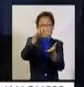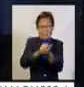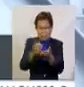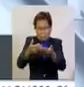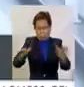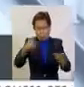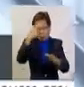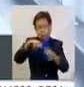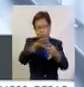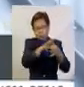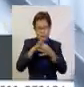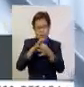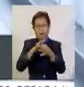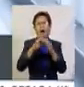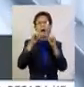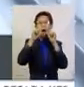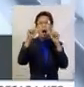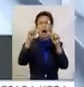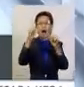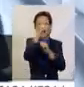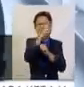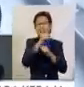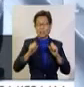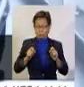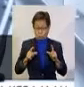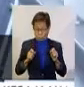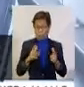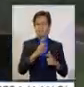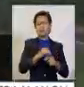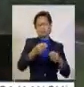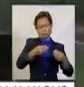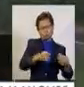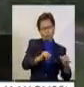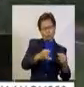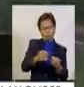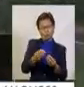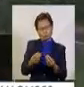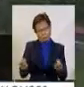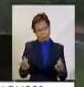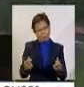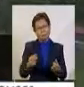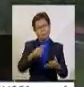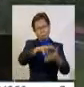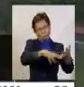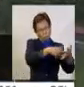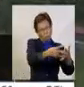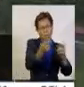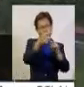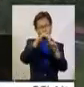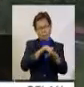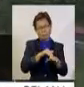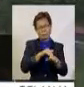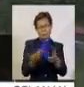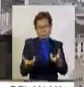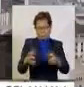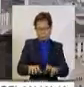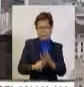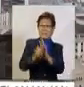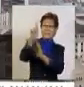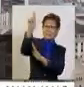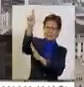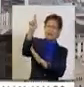model kerjasama awam swasta selain penjualan tanah secara berjadual kepada pembida